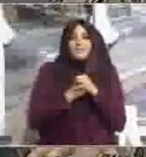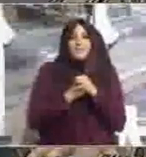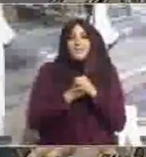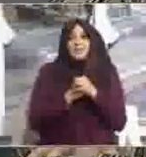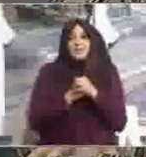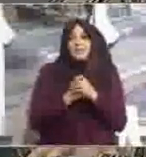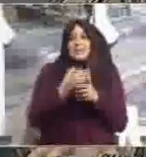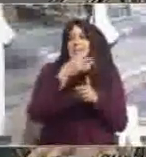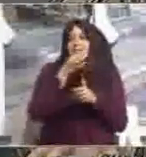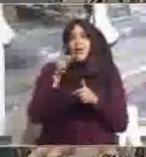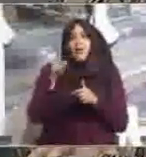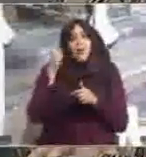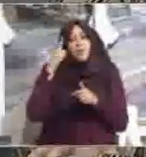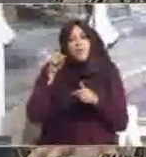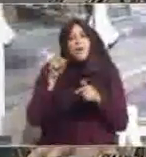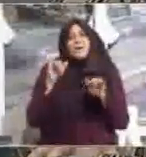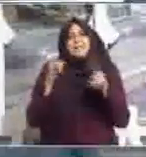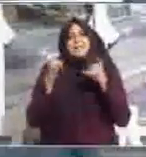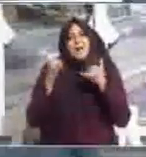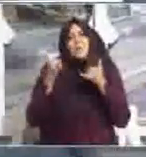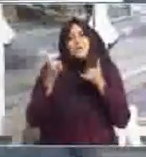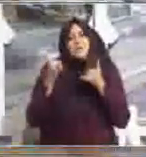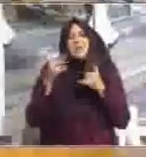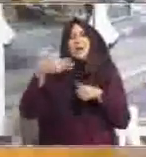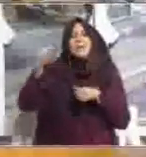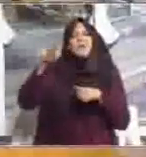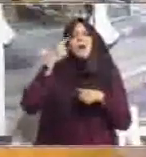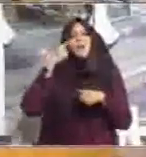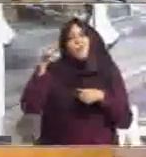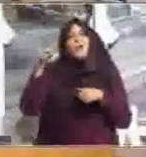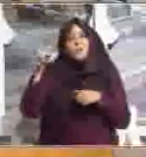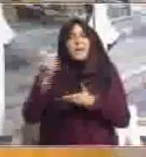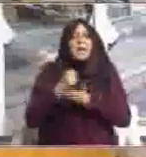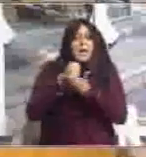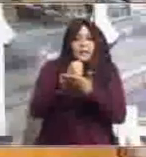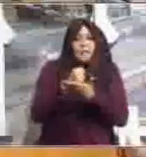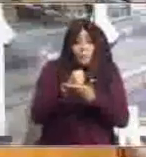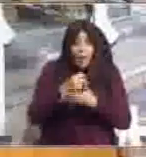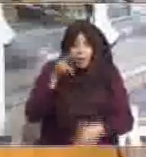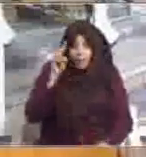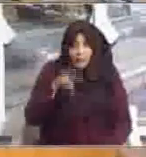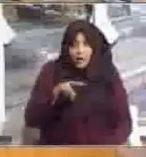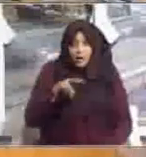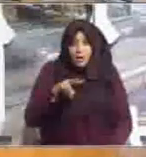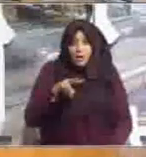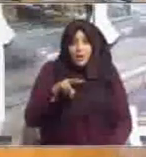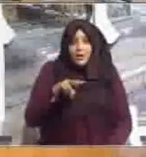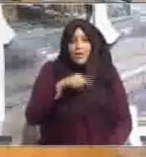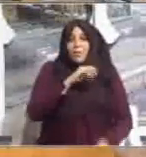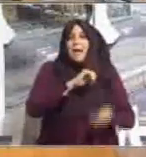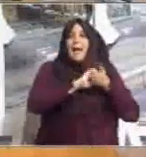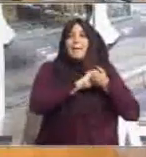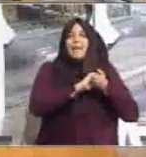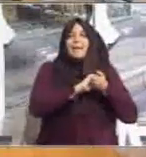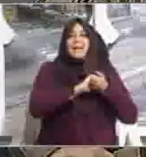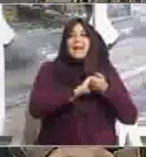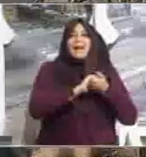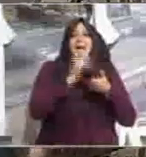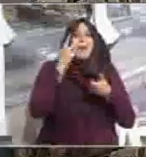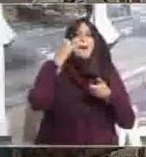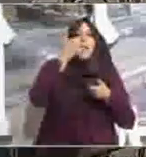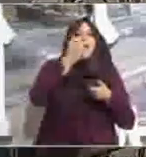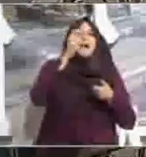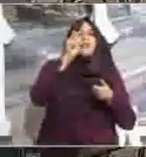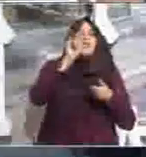به يجيبوا الوقت يعني روح على ذاك على ذاك يا اخي يجيب لك حقك، يجيب لك حقك روح ايه بالضبط. مسكين